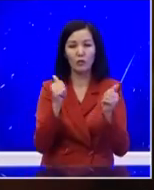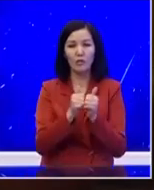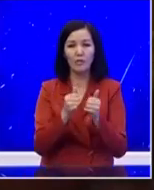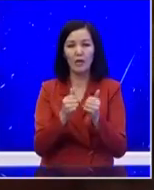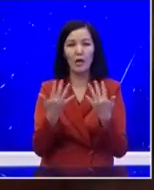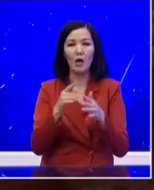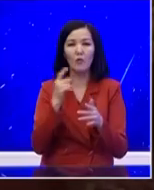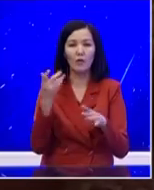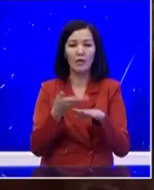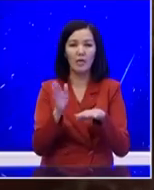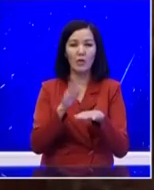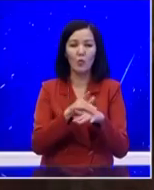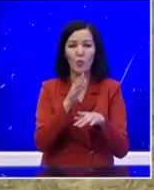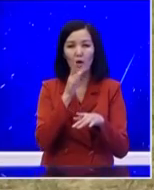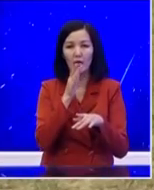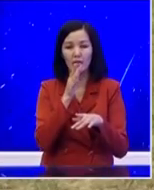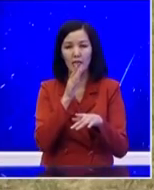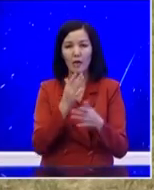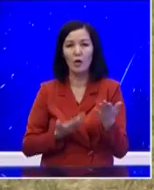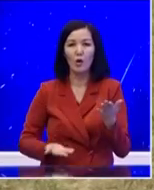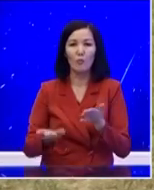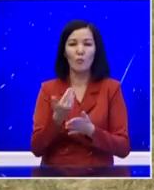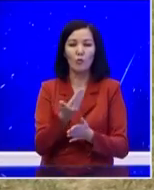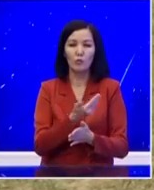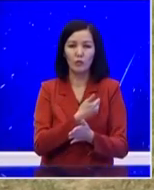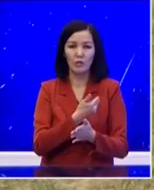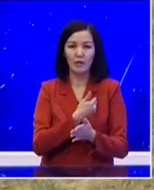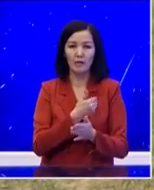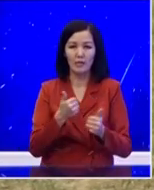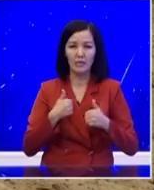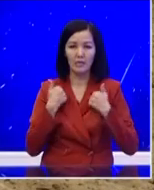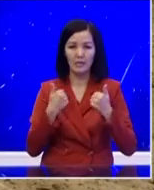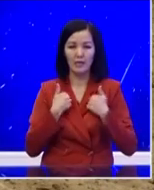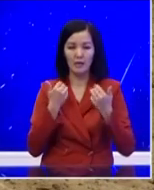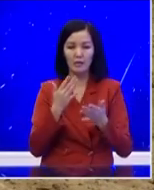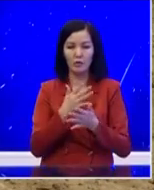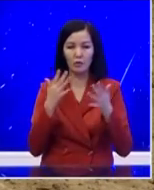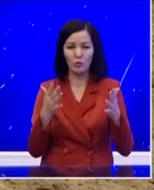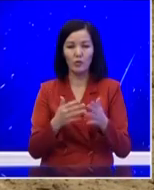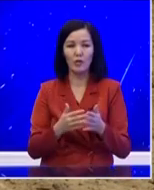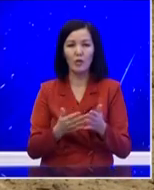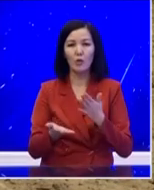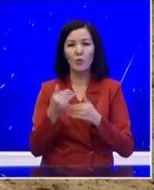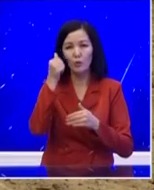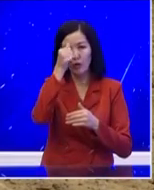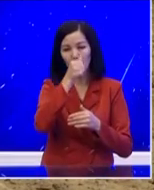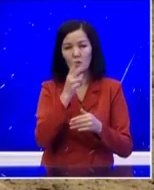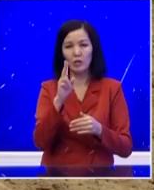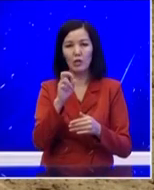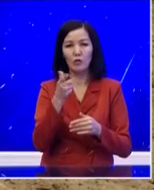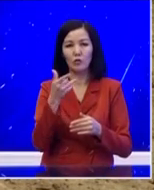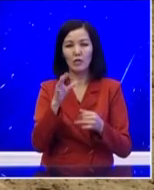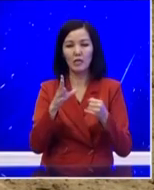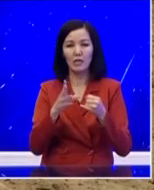биылғыдай қиын кезеңде дәнді дақылда мол өнімге жетсек деген ынталары зор. Өткен жылы бұл шаруа қожалығы 200 гектар